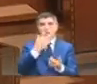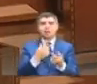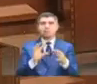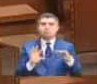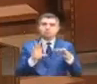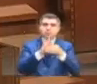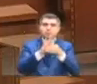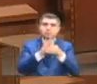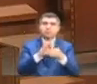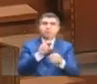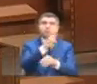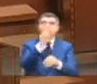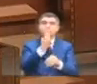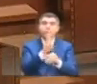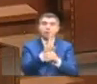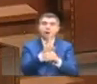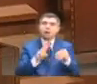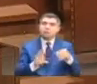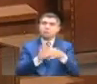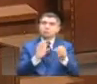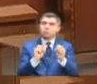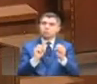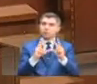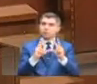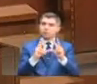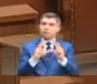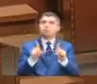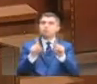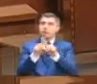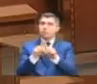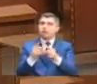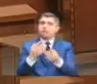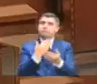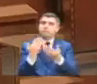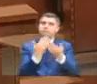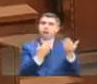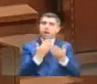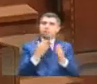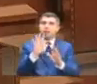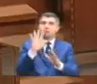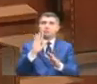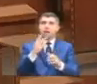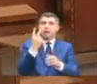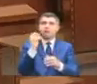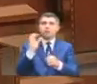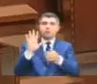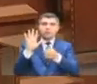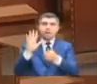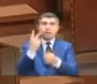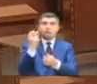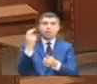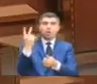اتفاقيه مع بركان، لان باقي ما درناش الاتفاقيه تنظن باقي 5 الاقاليم ولا 6 باش يولي عندنا الان نظره ديال 2016 2020 ان شاء